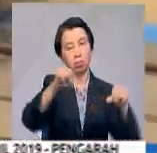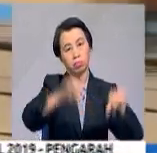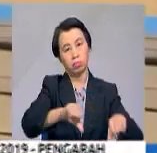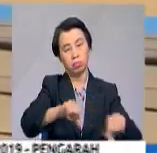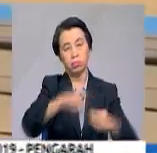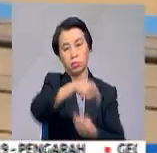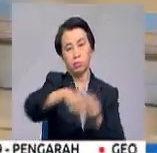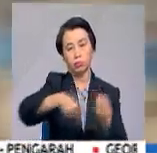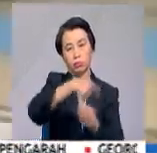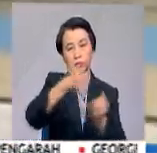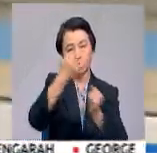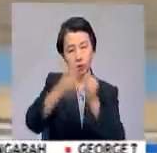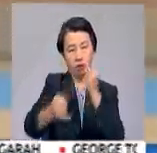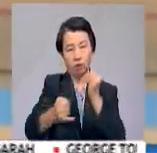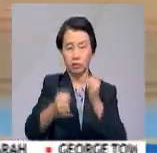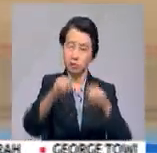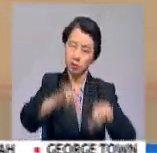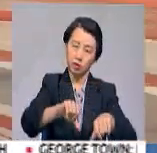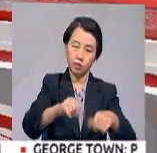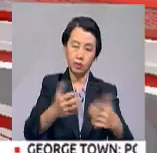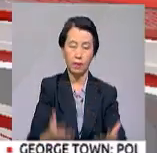untuk pusingan akhir.